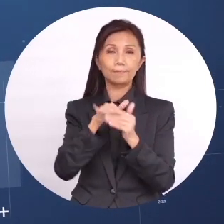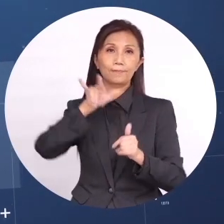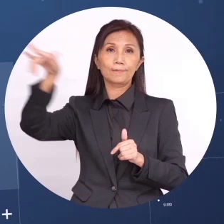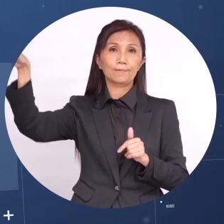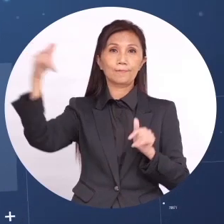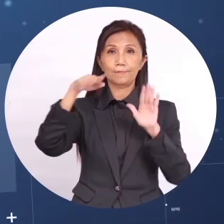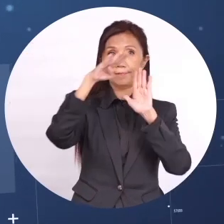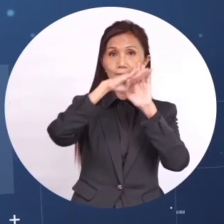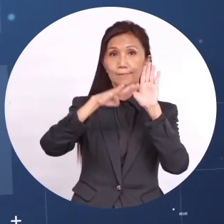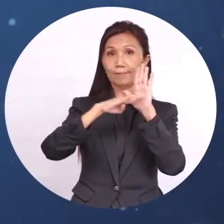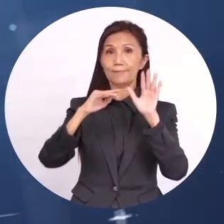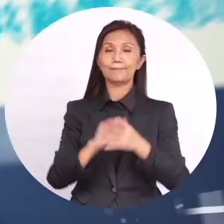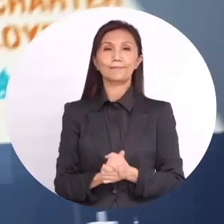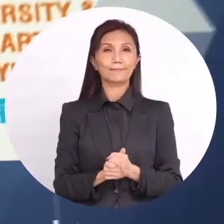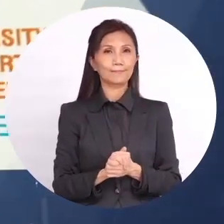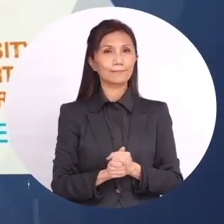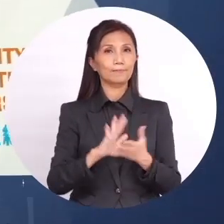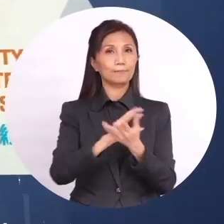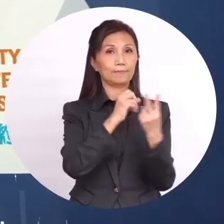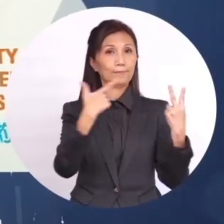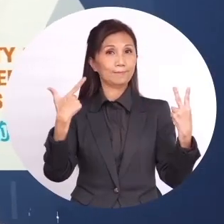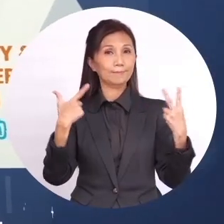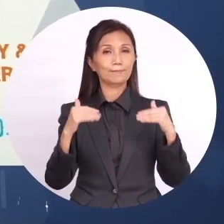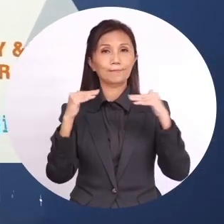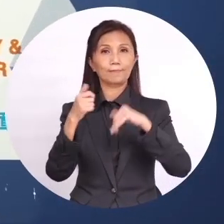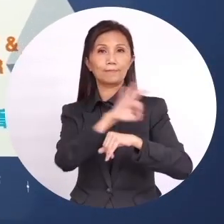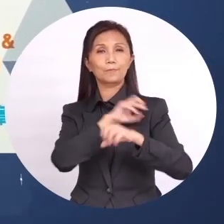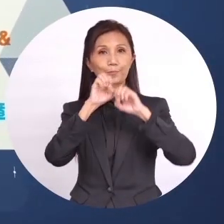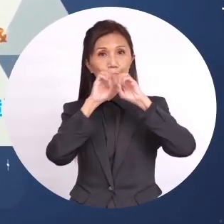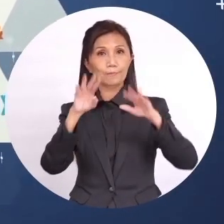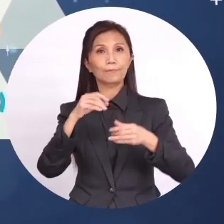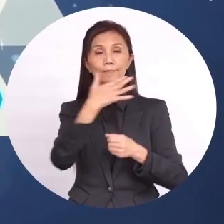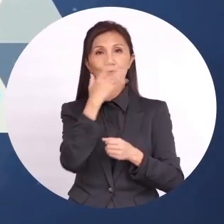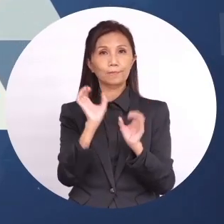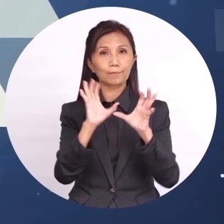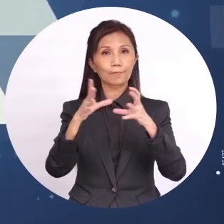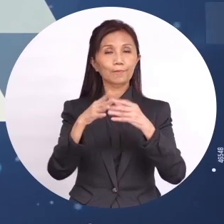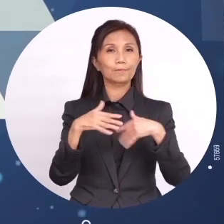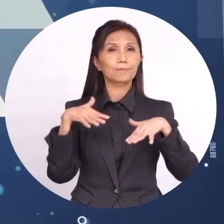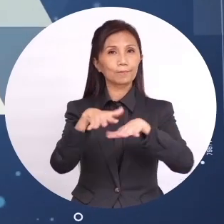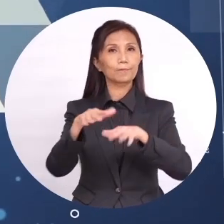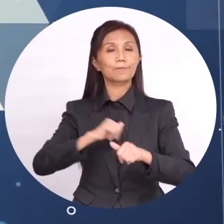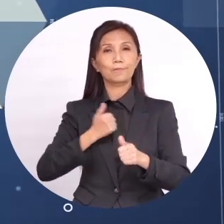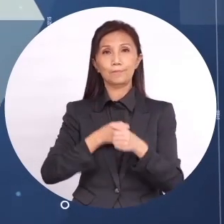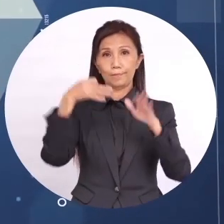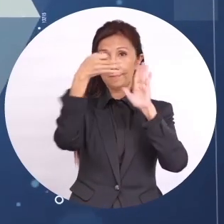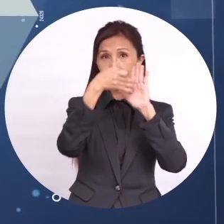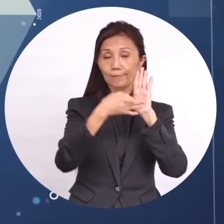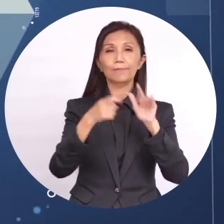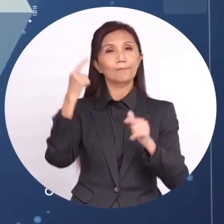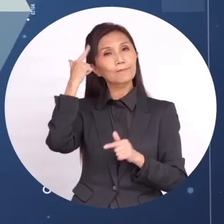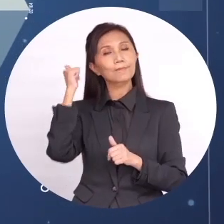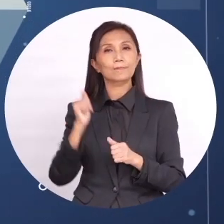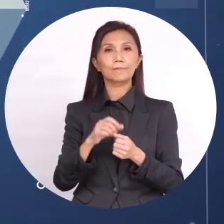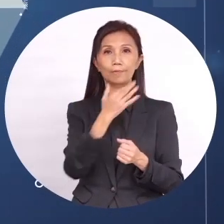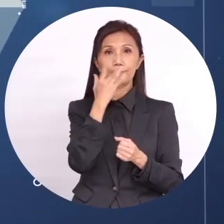航空简易指引》。2018年，平机会推出《种族多元共融雇主约章》，为有意推